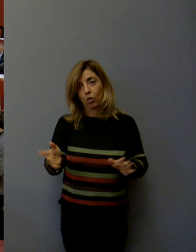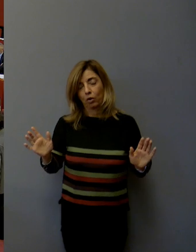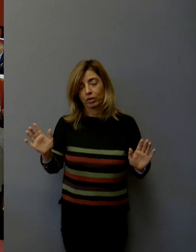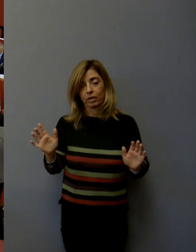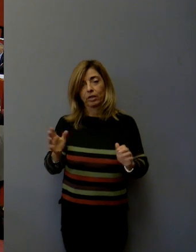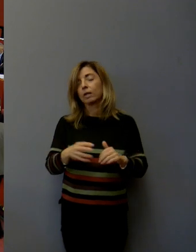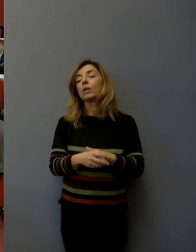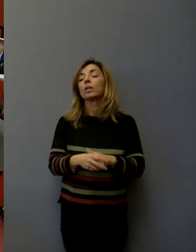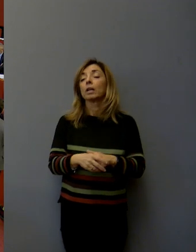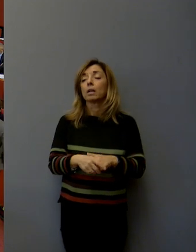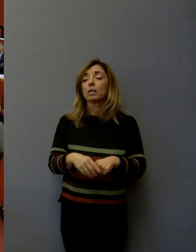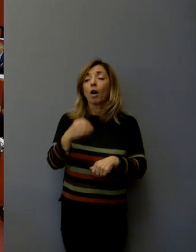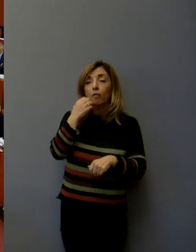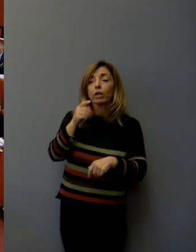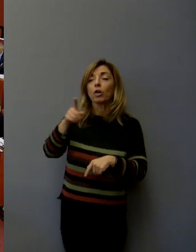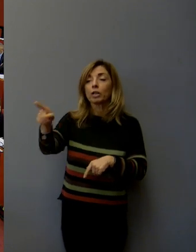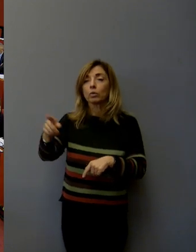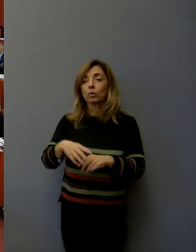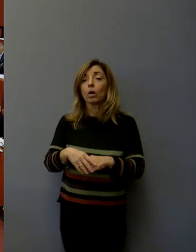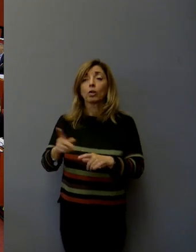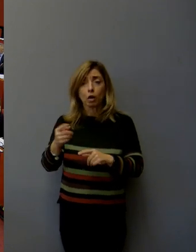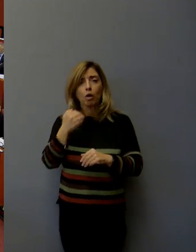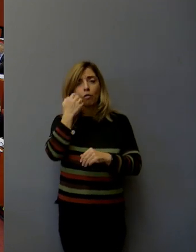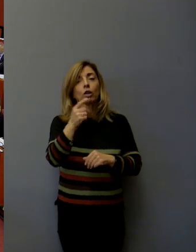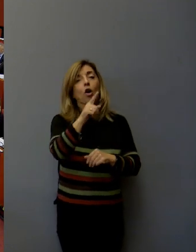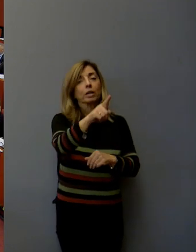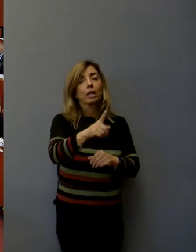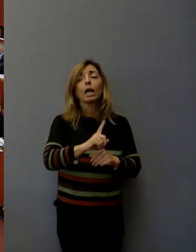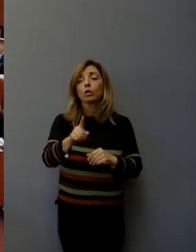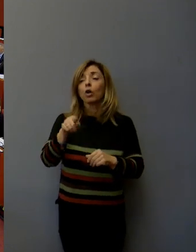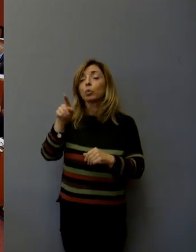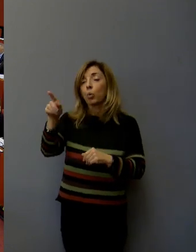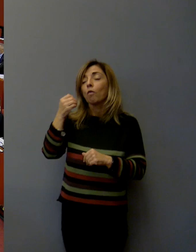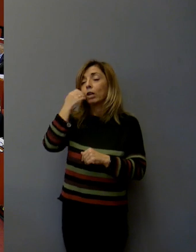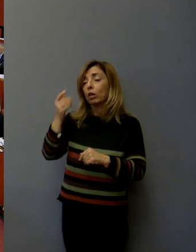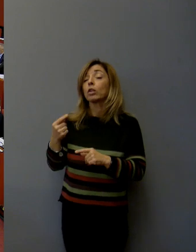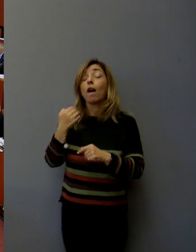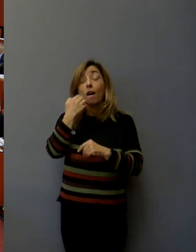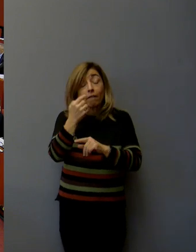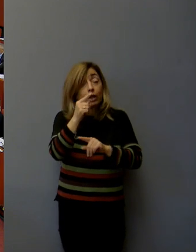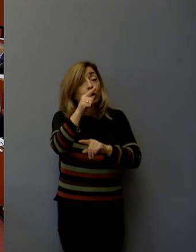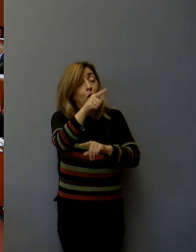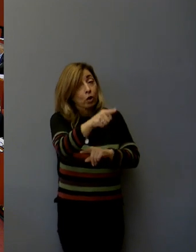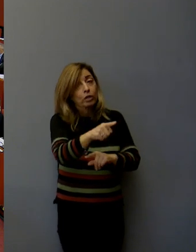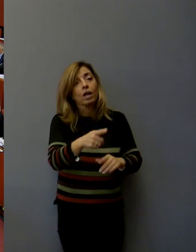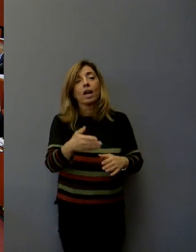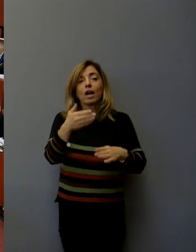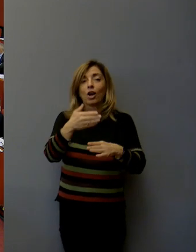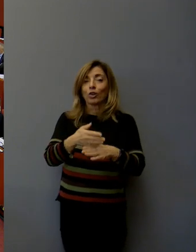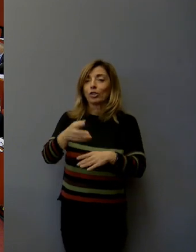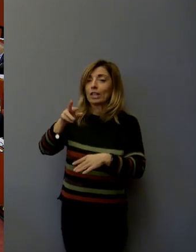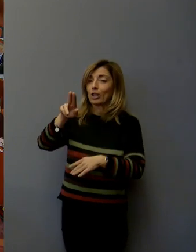Vergogna Vergogna Vergogna Vergogna Vergogna Vergogna Vergogna Vergogna